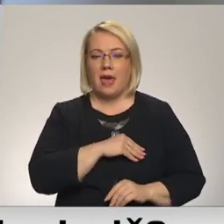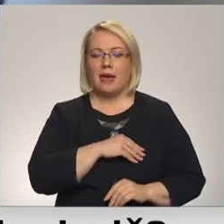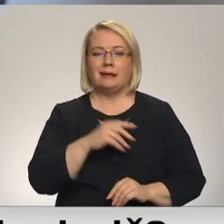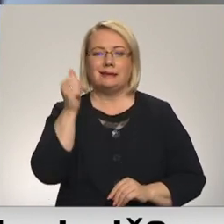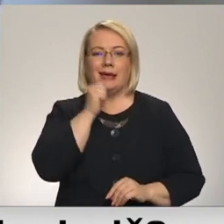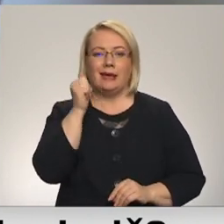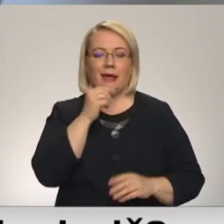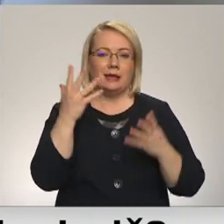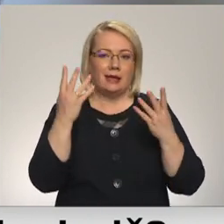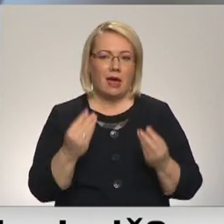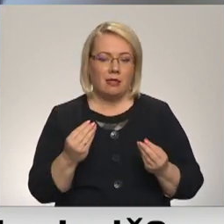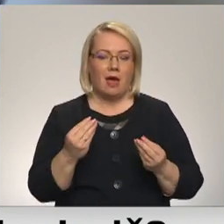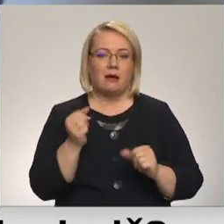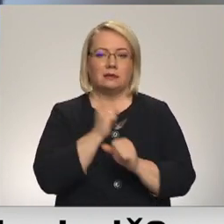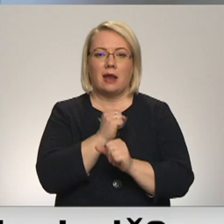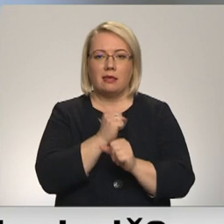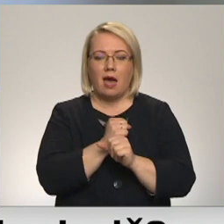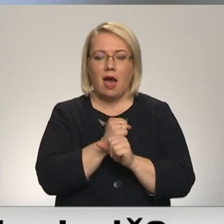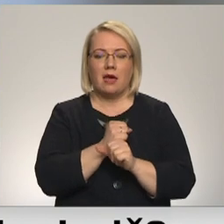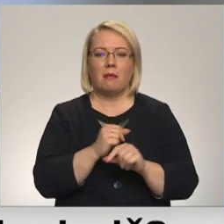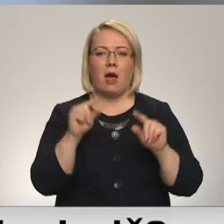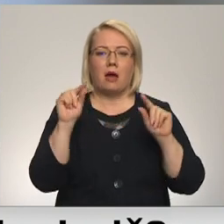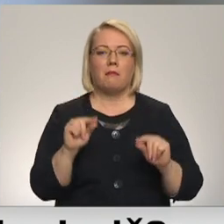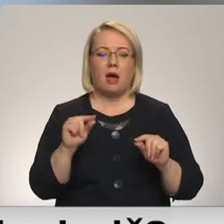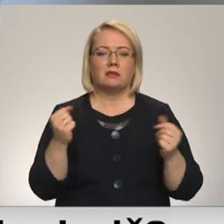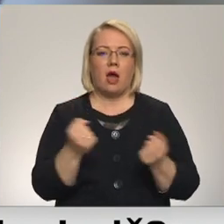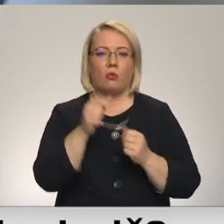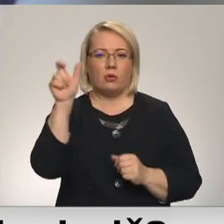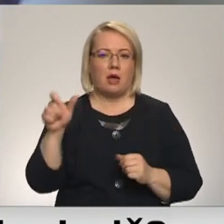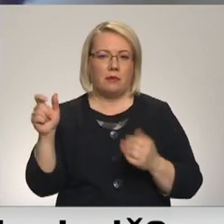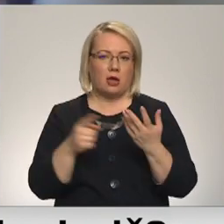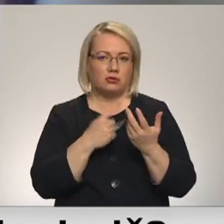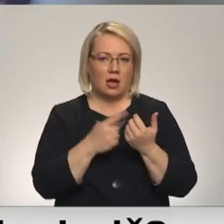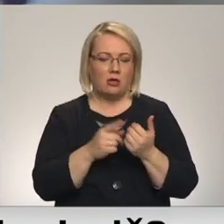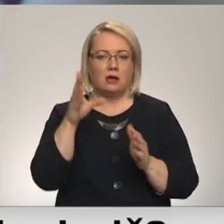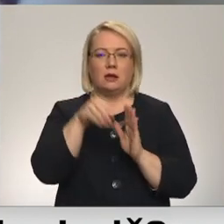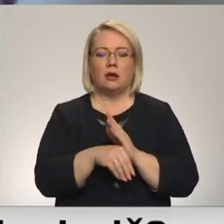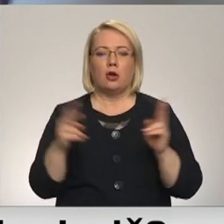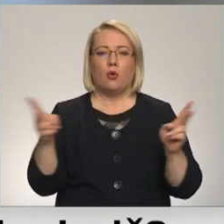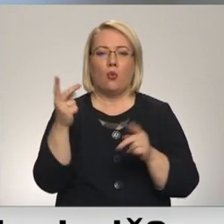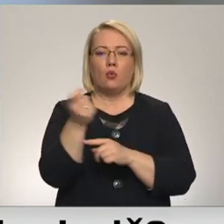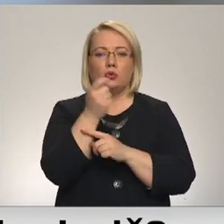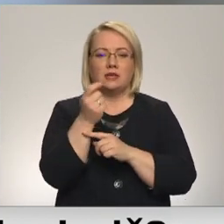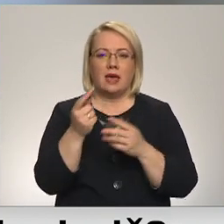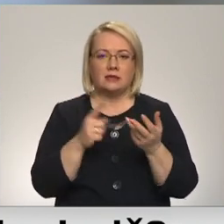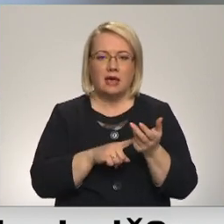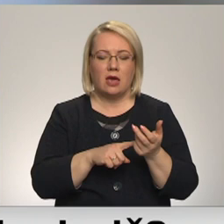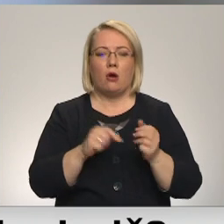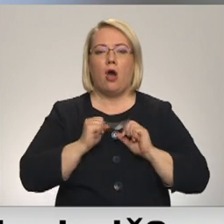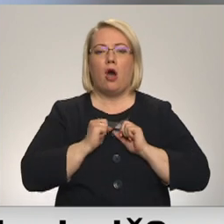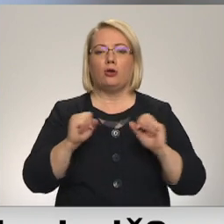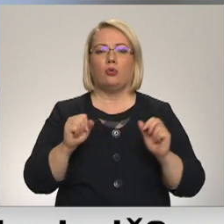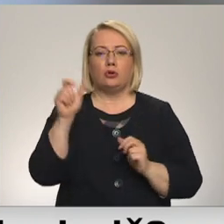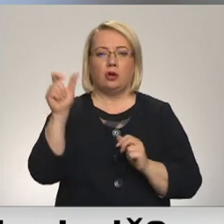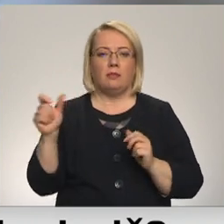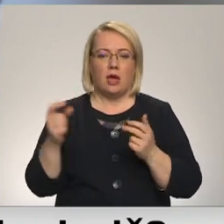režīmā, strādājam ar mazāku personāla skaitu, jā, tas ir saistīts ar ugunsdzēsēju daudzumu, saistīts ar drošībnieku